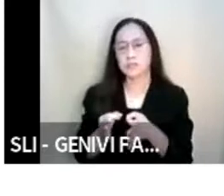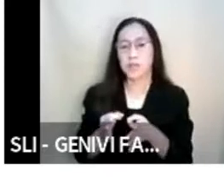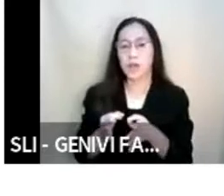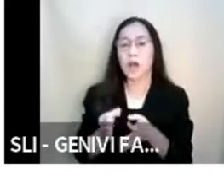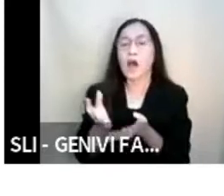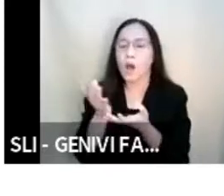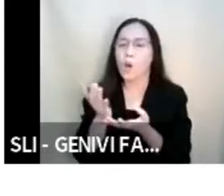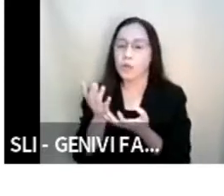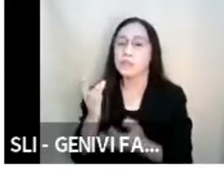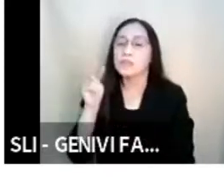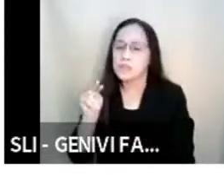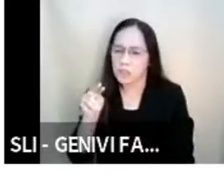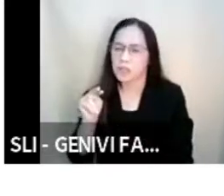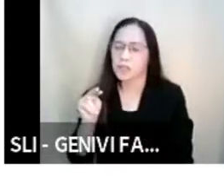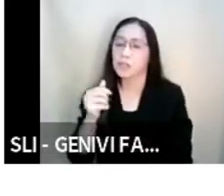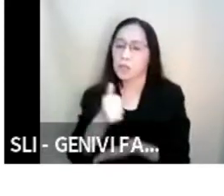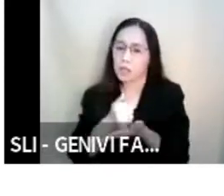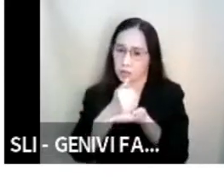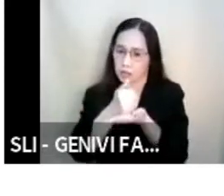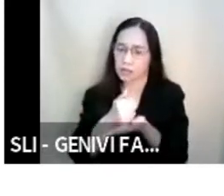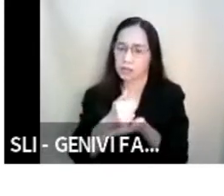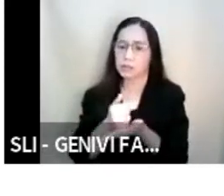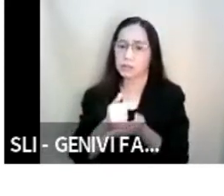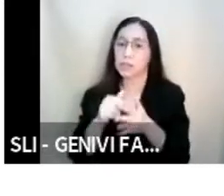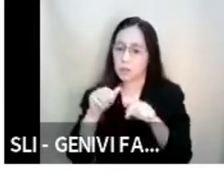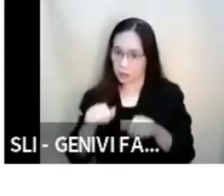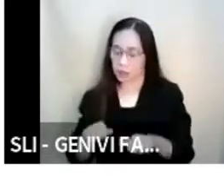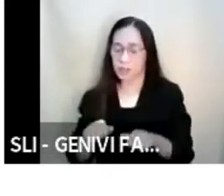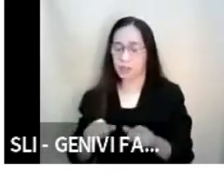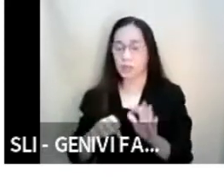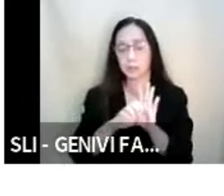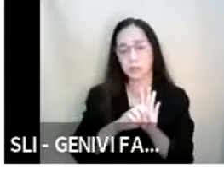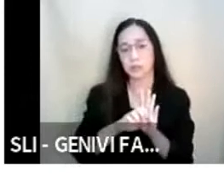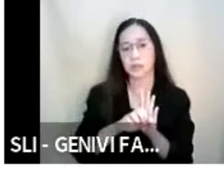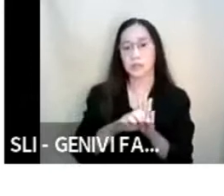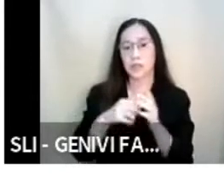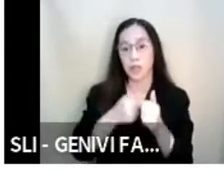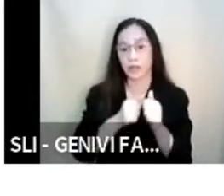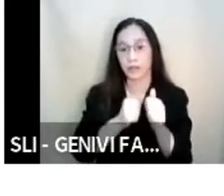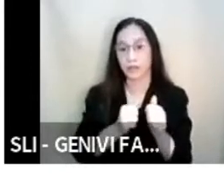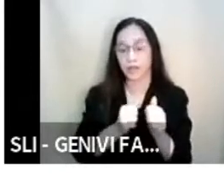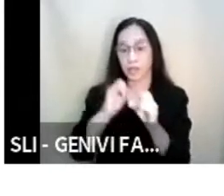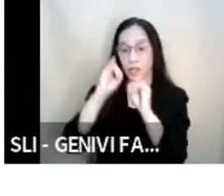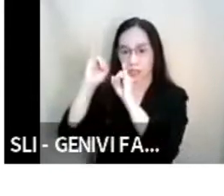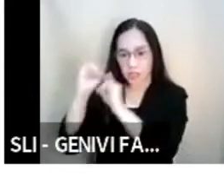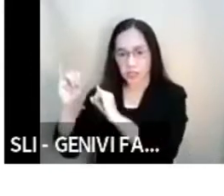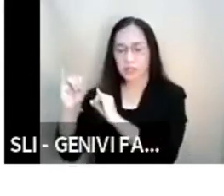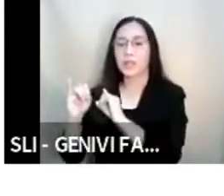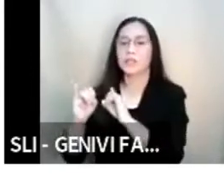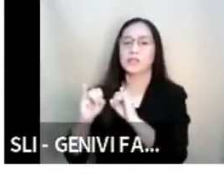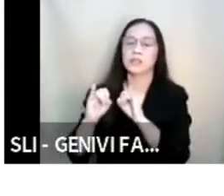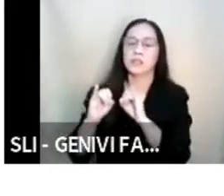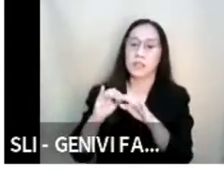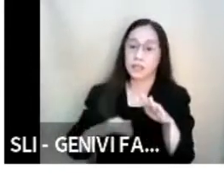ng assistance? Kaya niya rin ba, halimbawa, mag-follow ng instructions, ng one-step